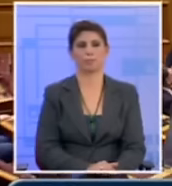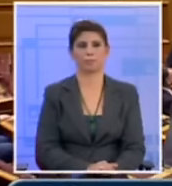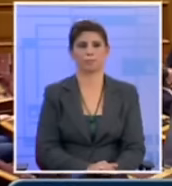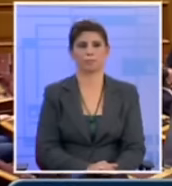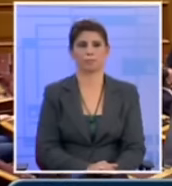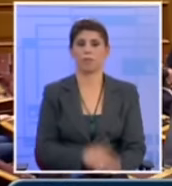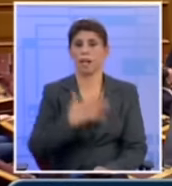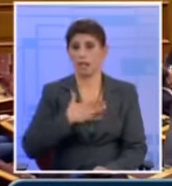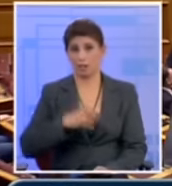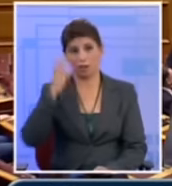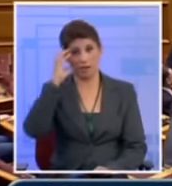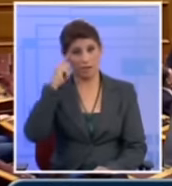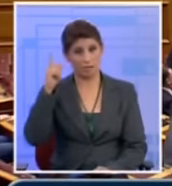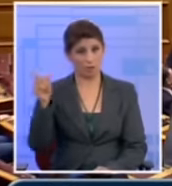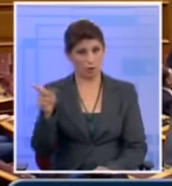Και θέλω να σας θυμίσω